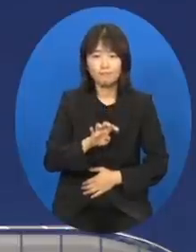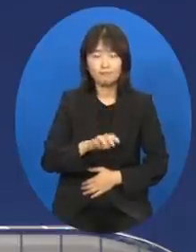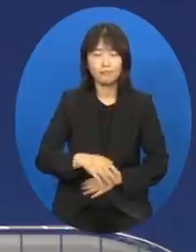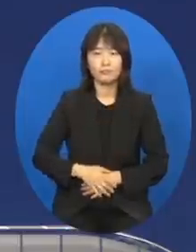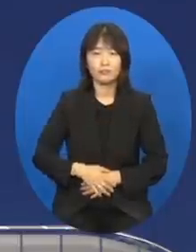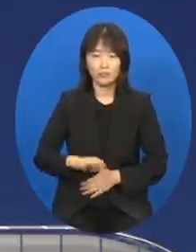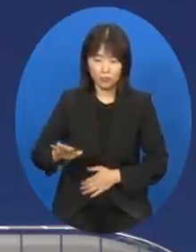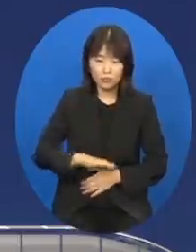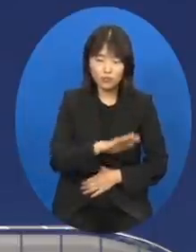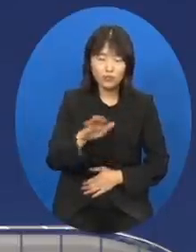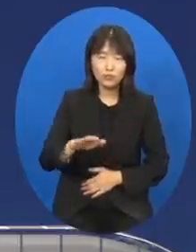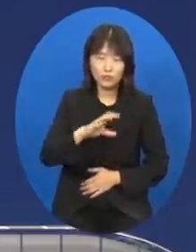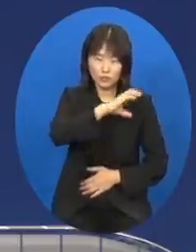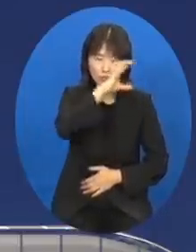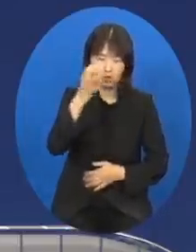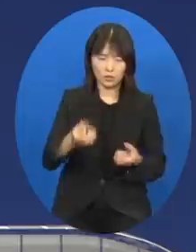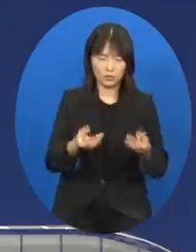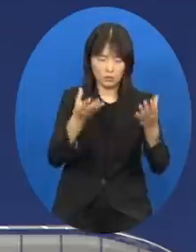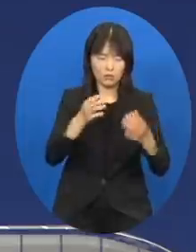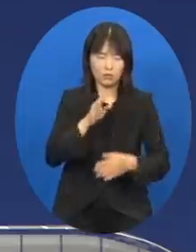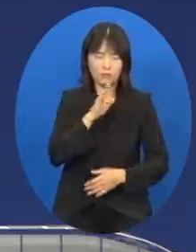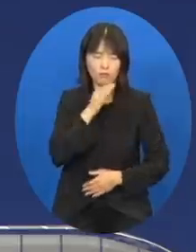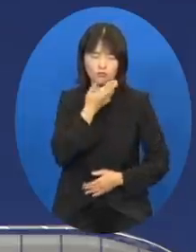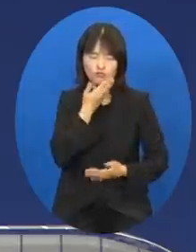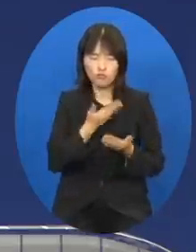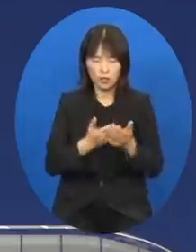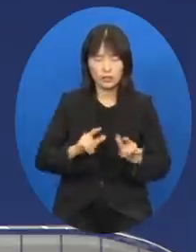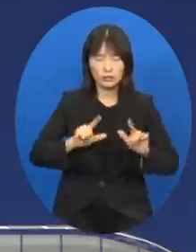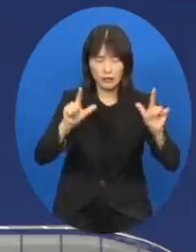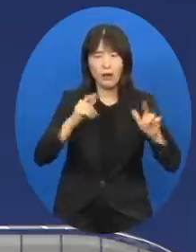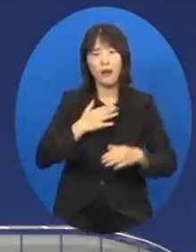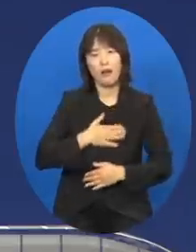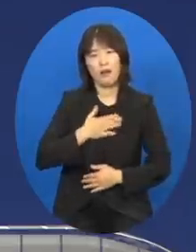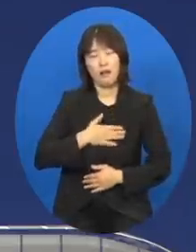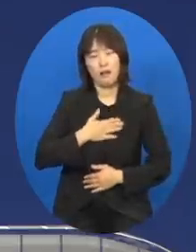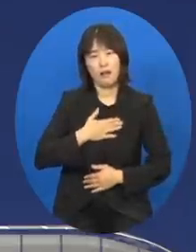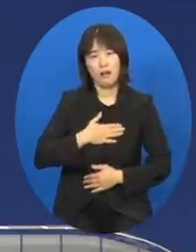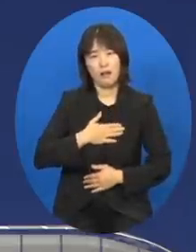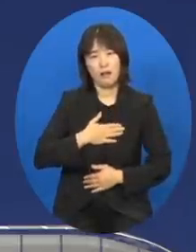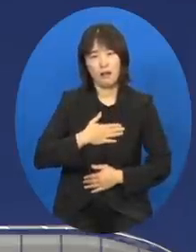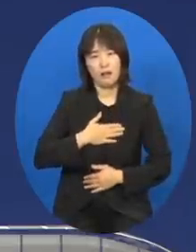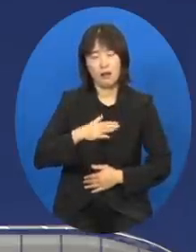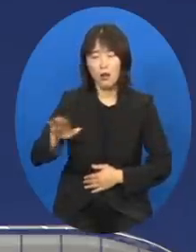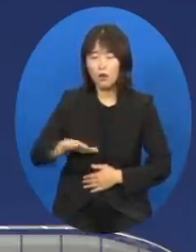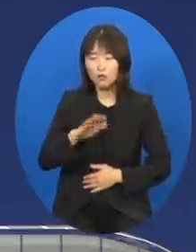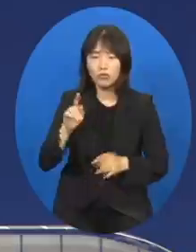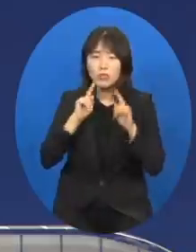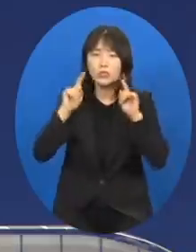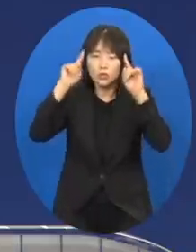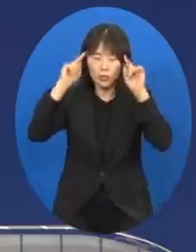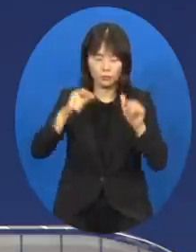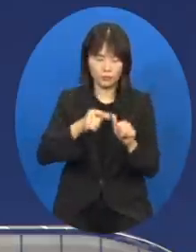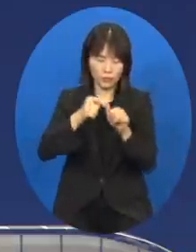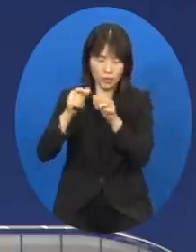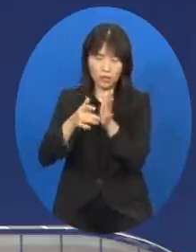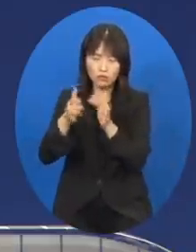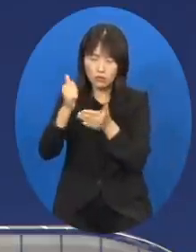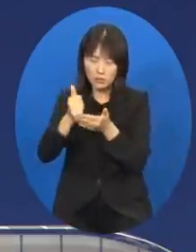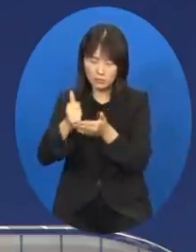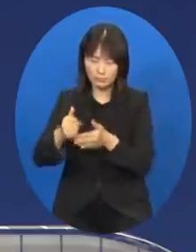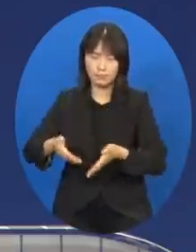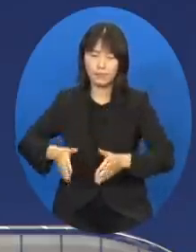우리는 성탄절이 아주 중요한 날이라고는 알아요. 우리를 지옥에서 건져준 예수님이 태어나신